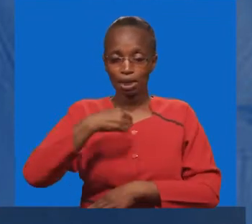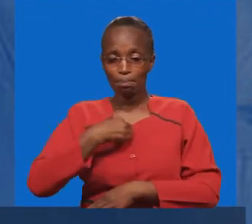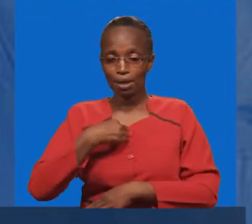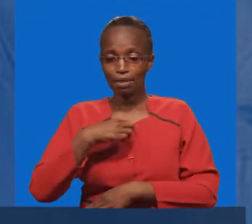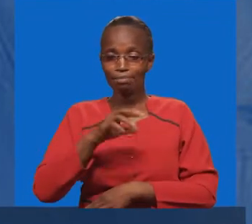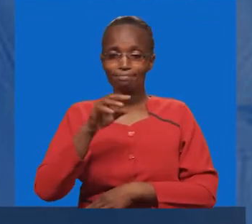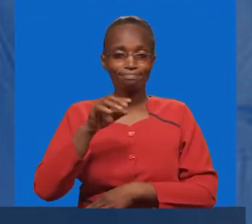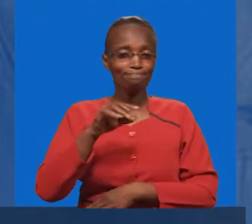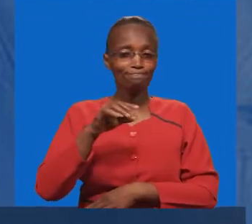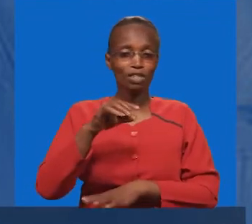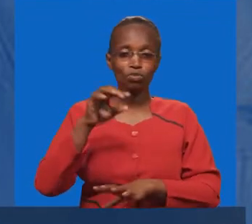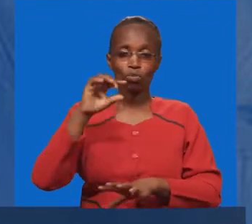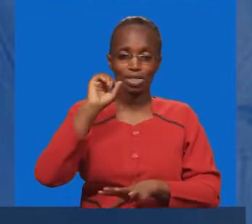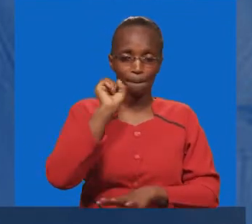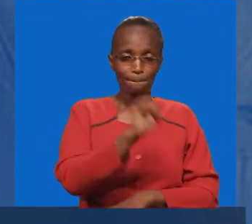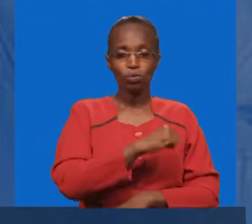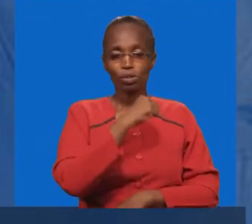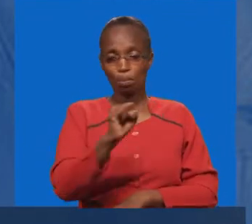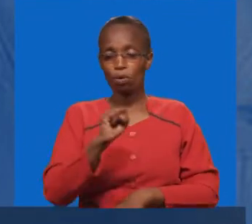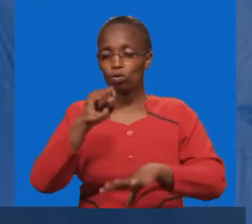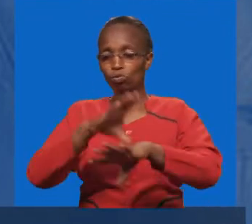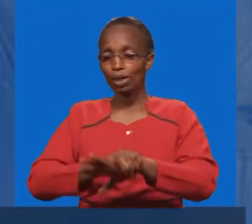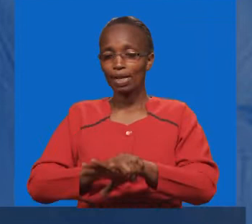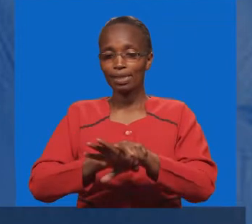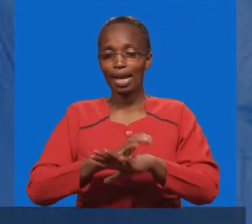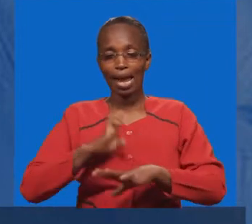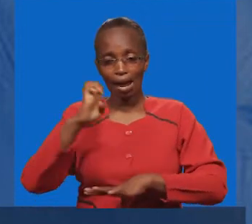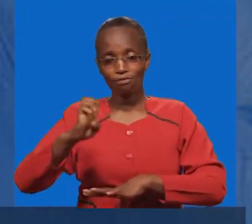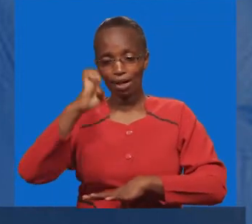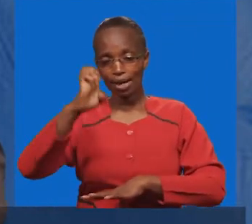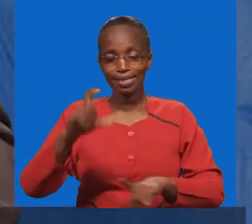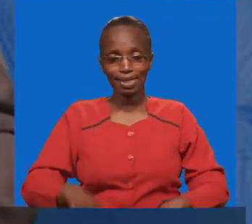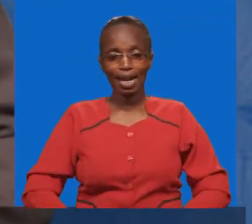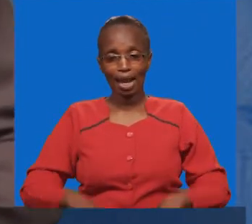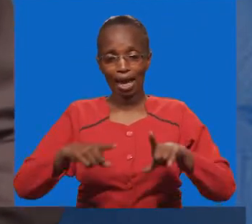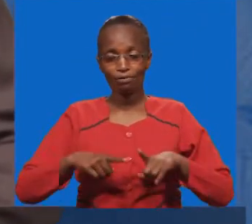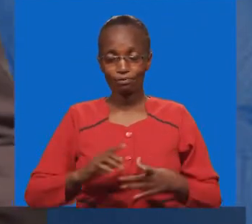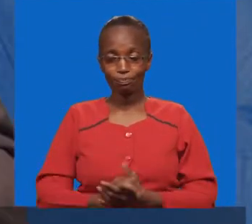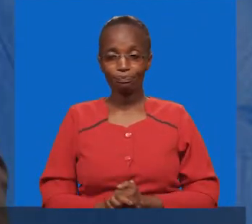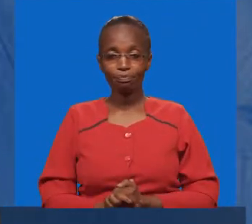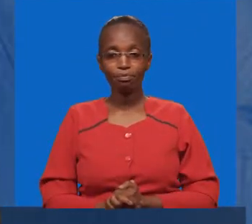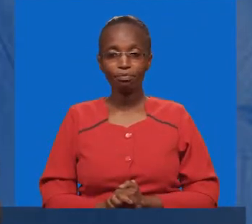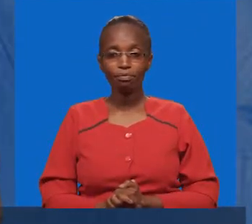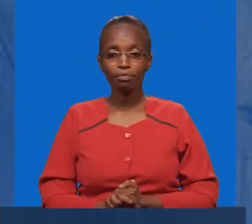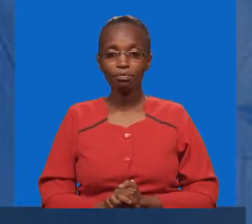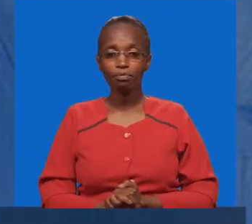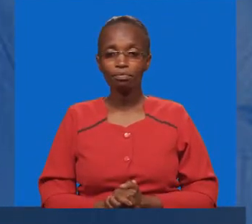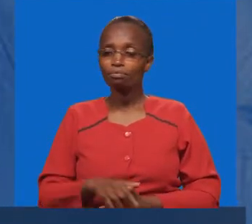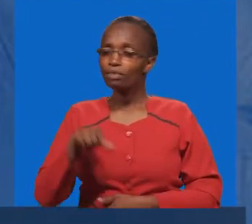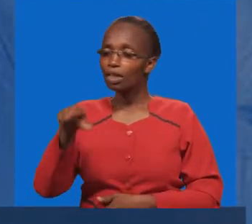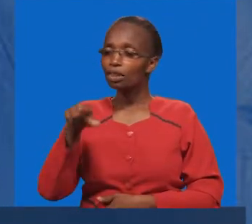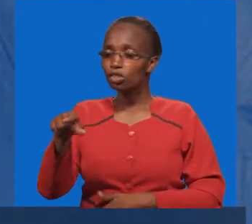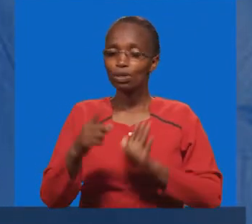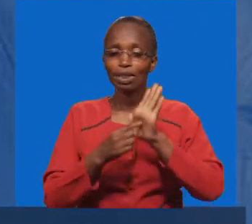mkuu, basi wewe na mimi hatungeweza kuwa na ule uzima wa milele. Na ndio sababu